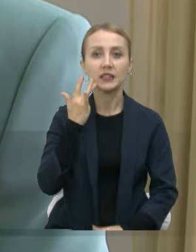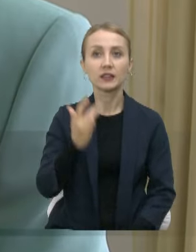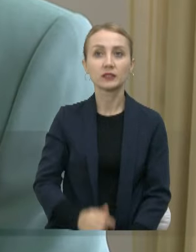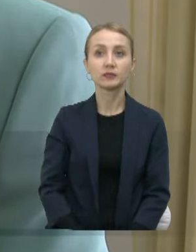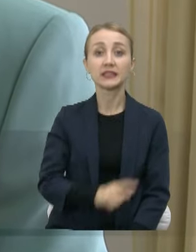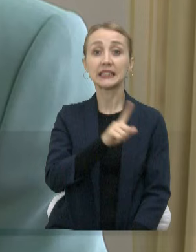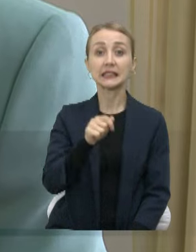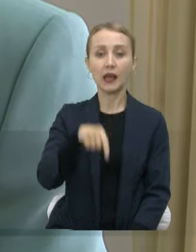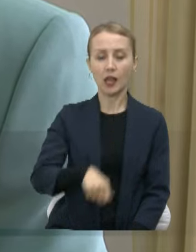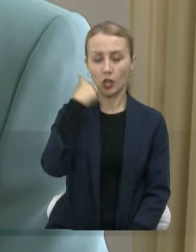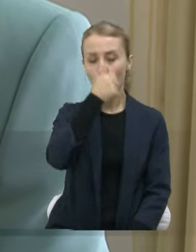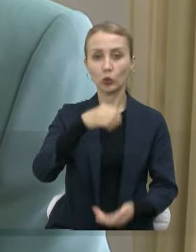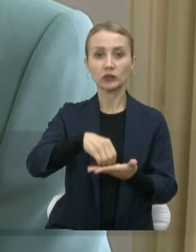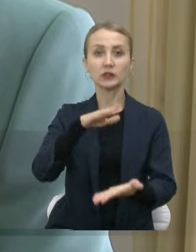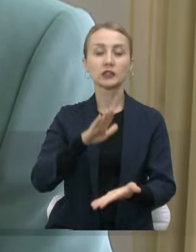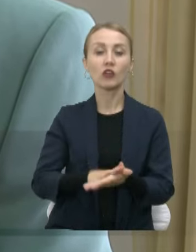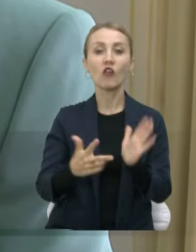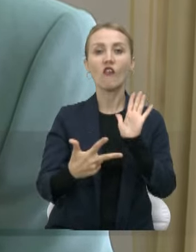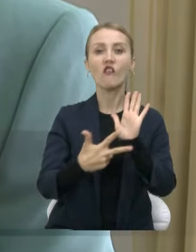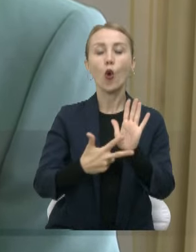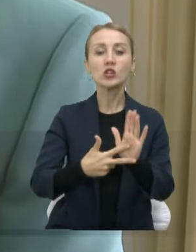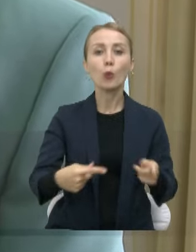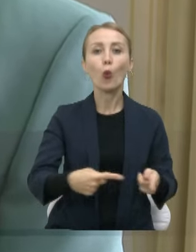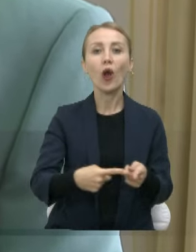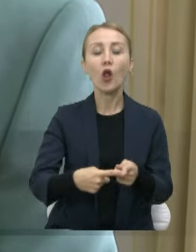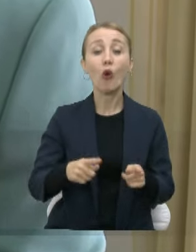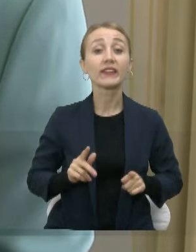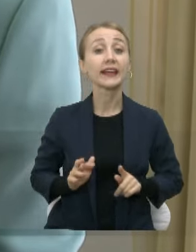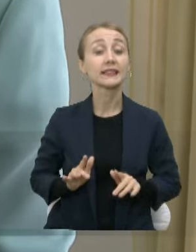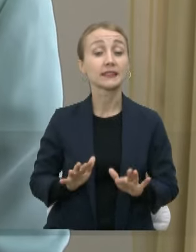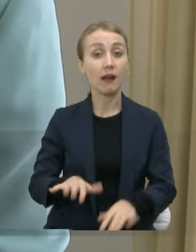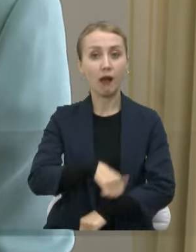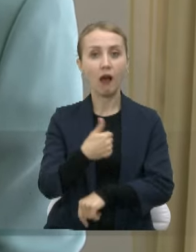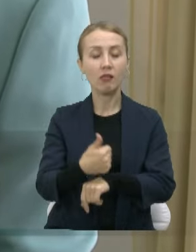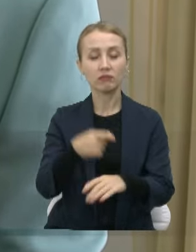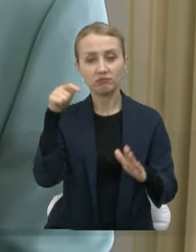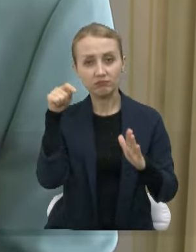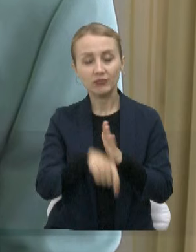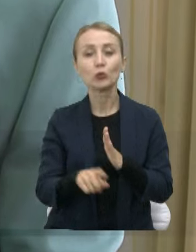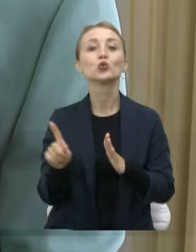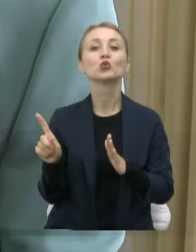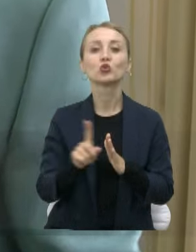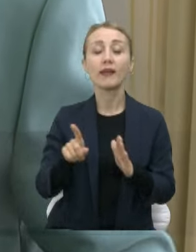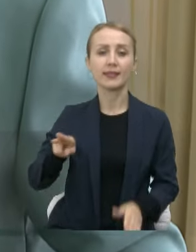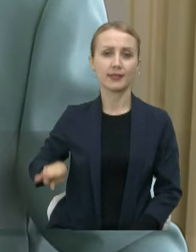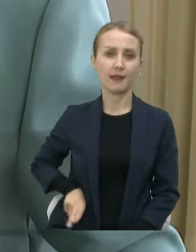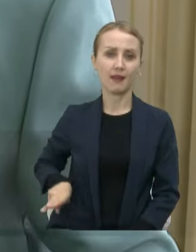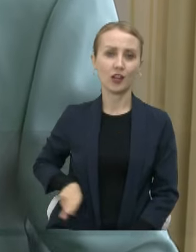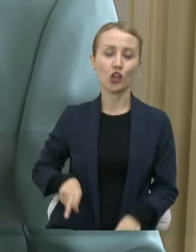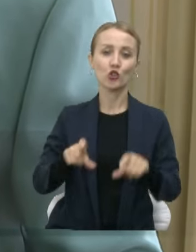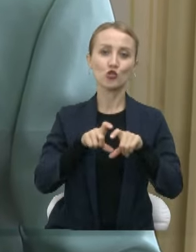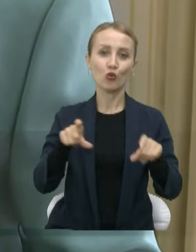За текущий год уже зарегистрировано 8 уголовных дел. Основная их доля совершается директорами средних